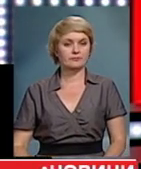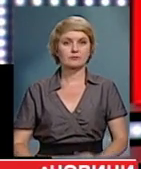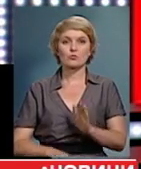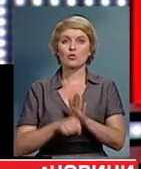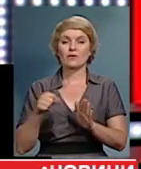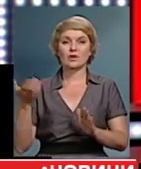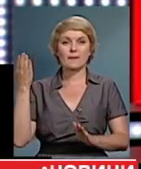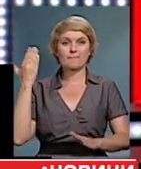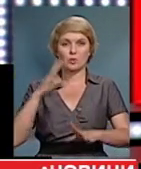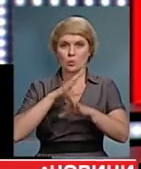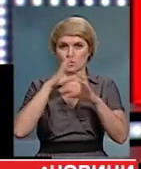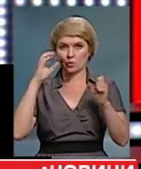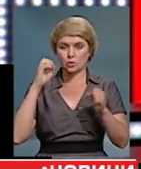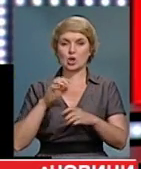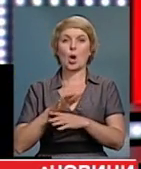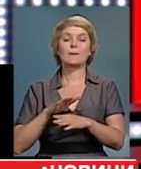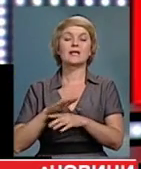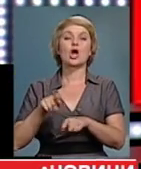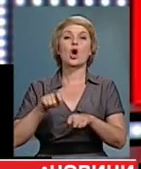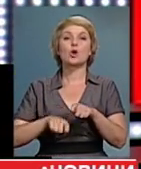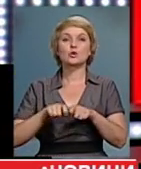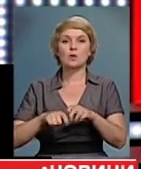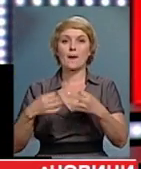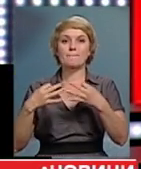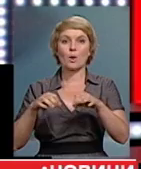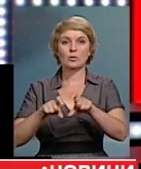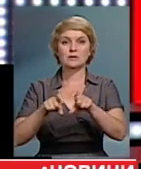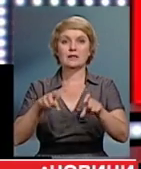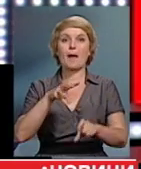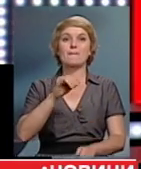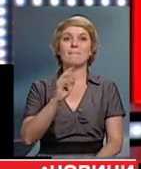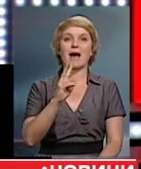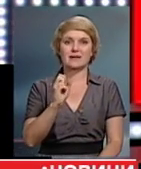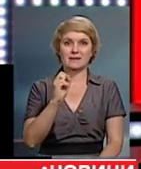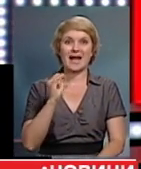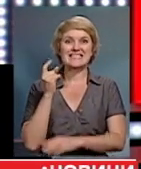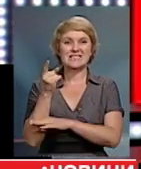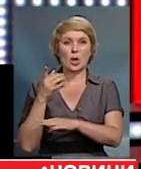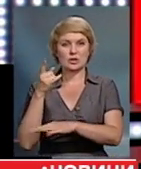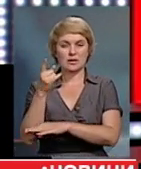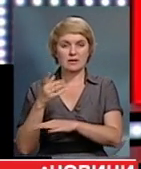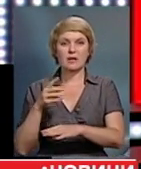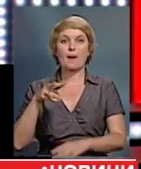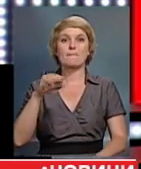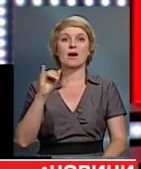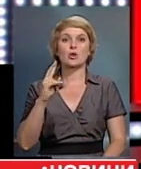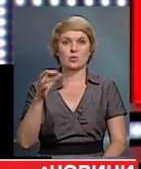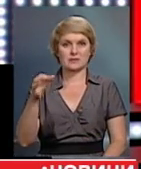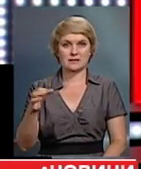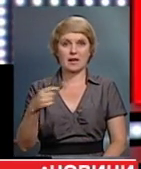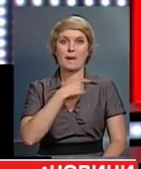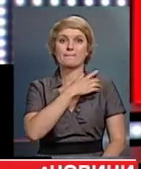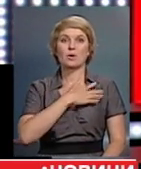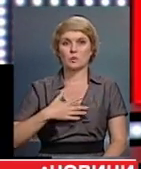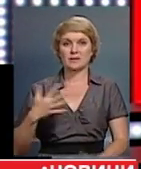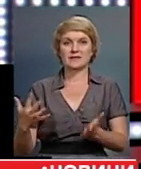Бойовики минулої ночі обстріляли контрольно-пропускний пункт Мар'їнка, а також з артилерії «Майорськ». Там осколкове поранення.